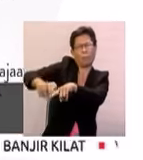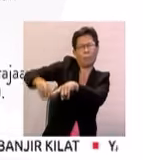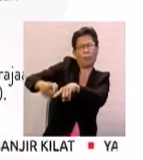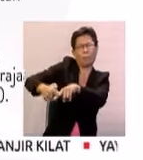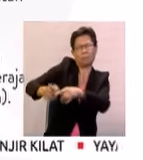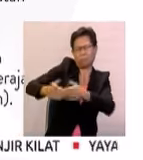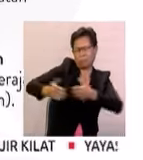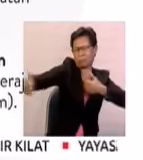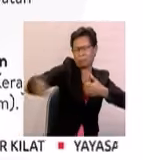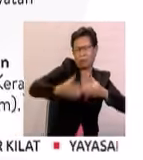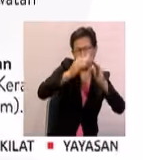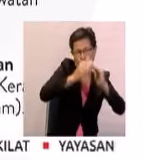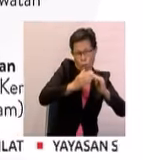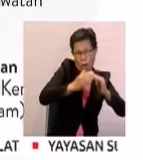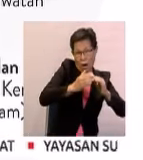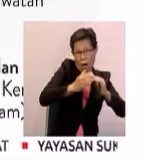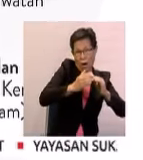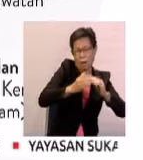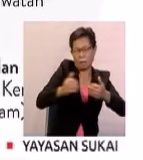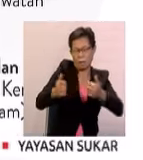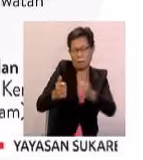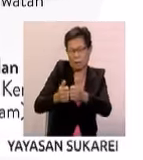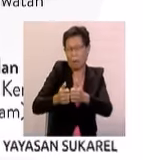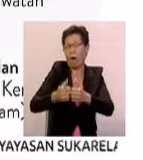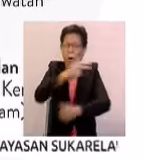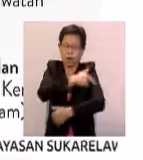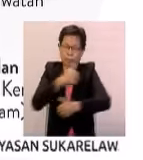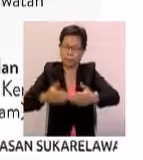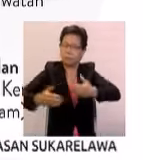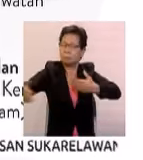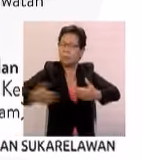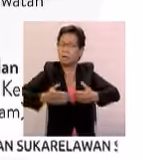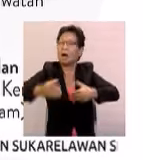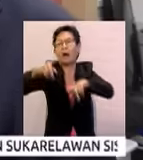kepada jarak antara rumah penerima dengan hospital.